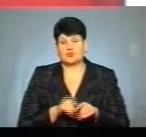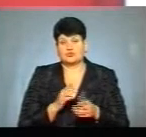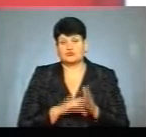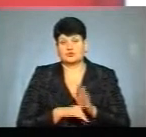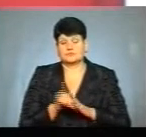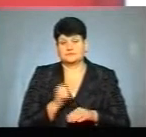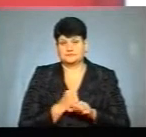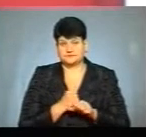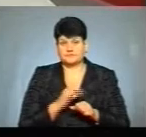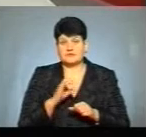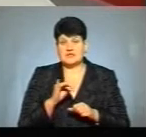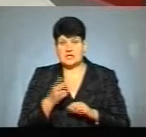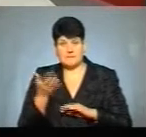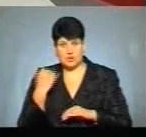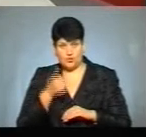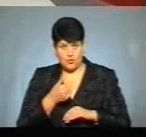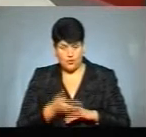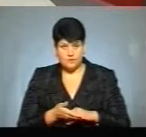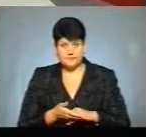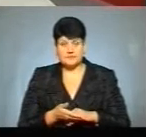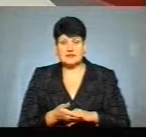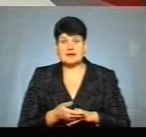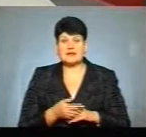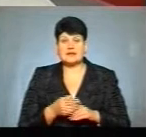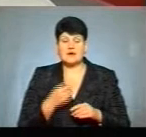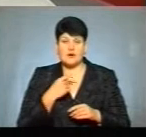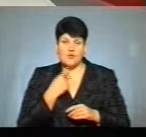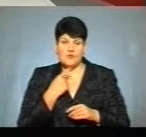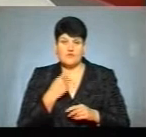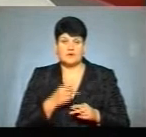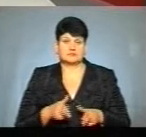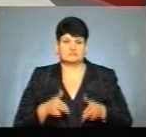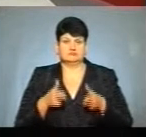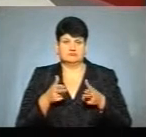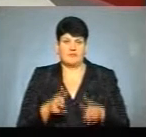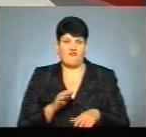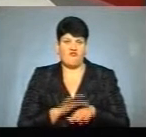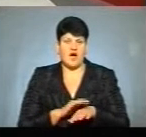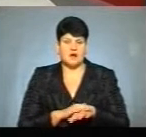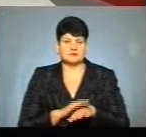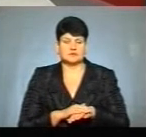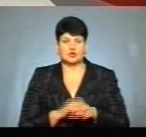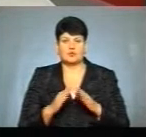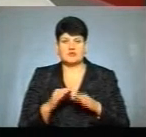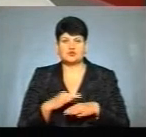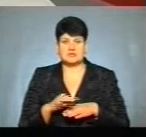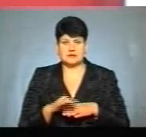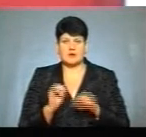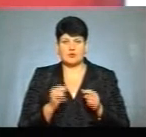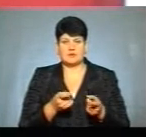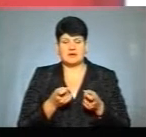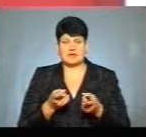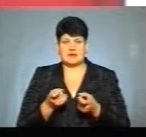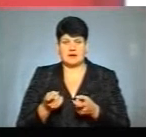в законну силу в січні минулого року, яка криміналізує факт домашнього насильства, тобто у нас тепер можна притягувати